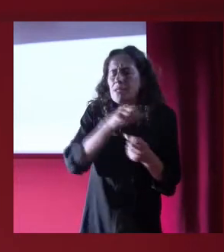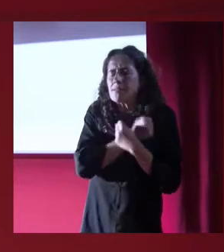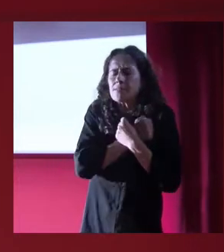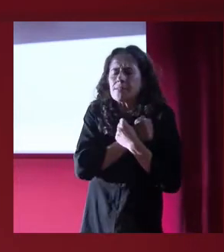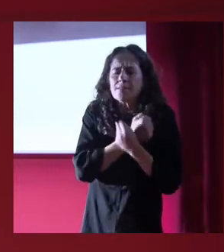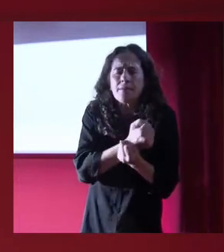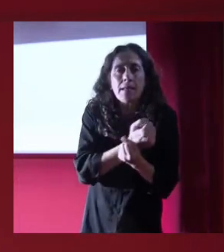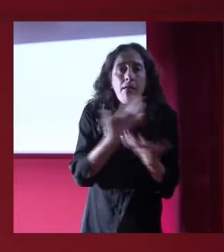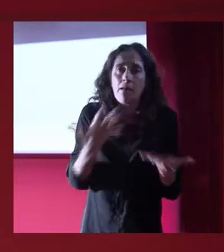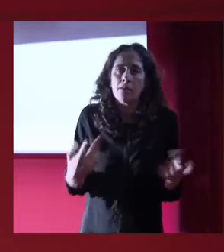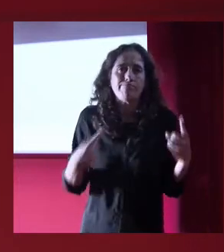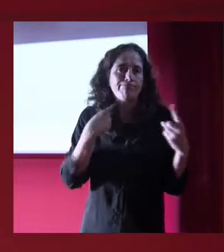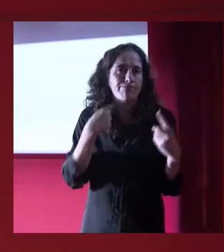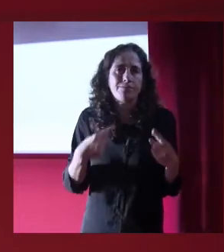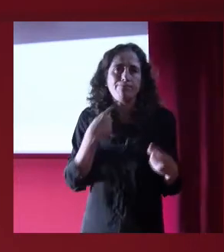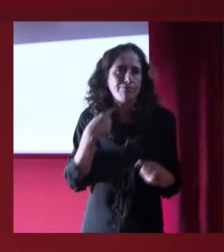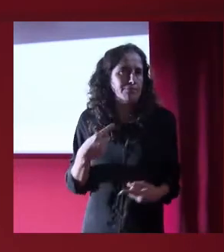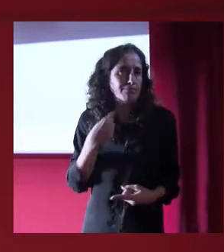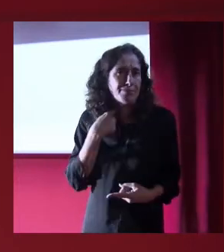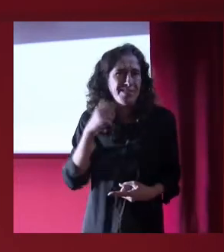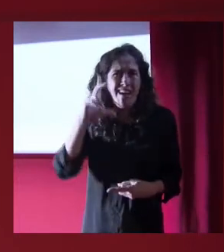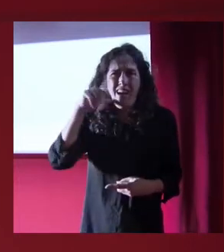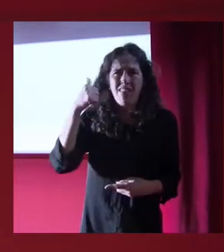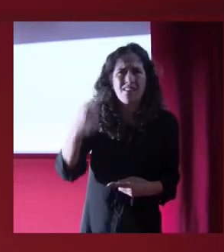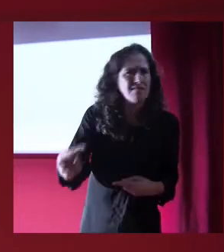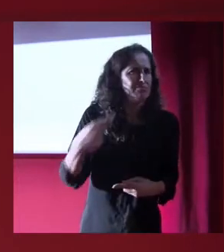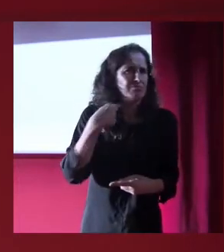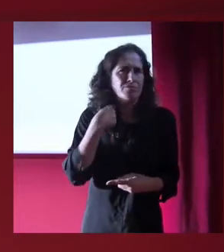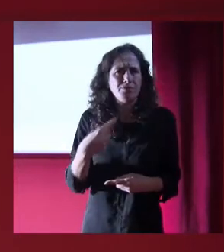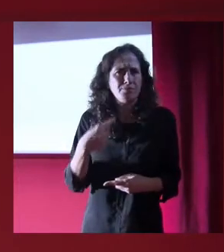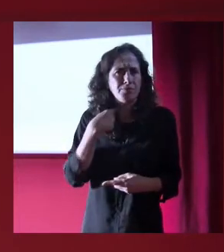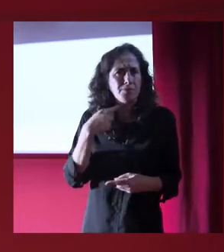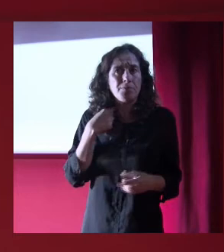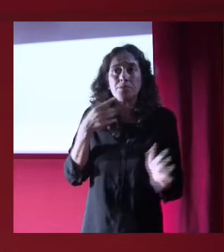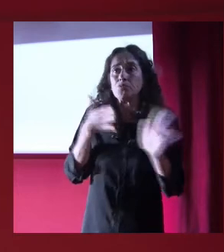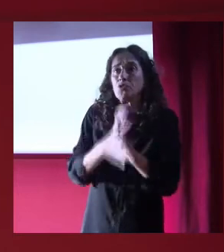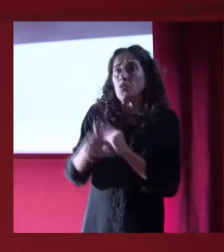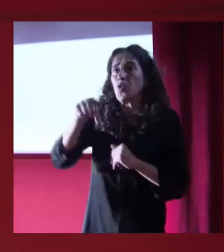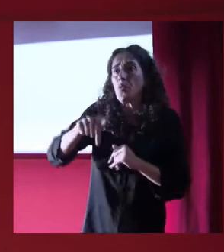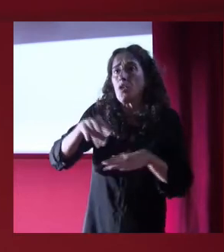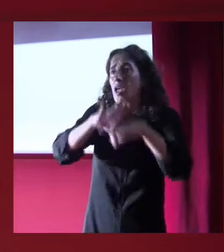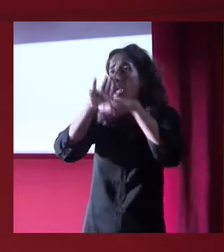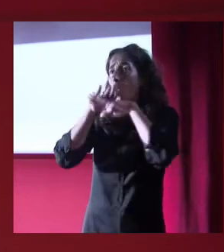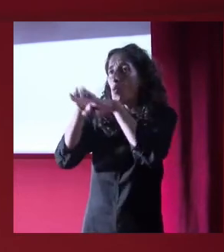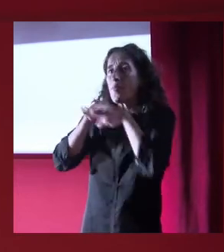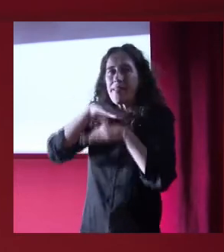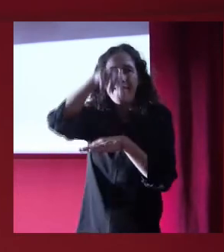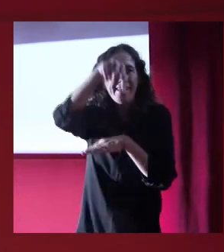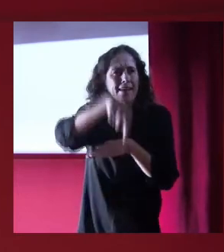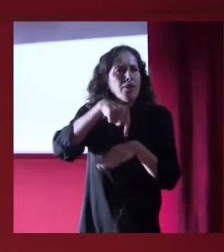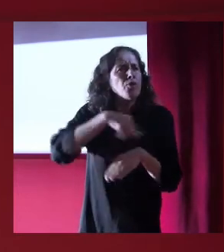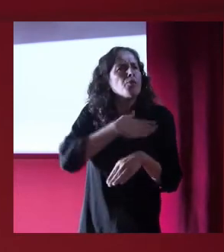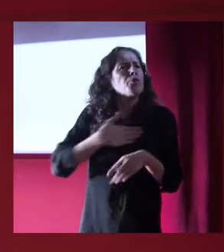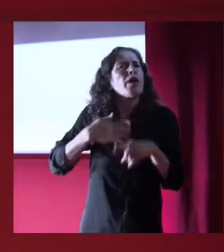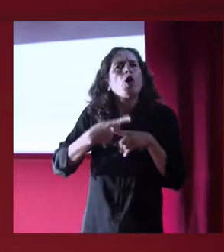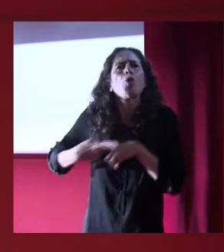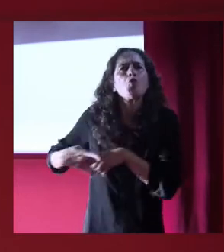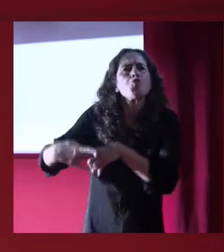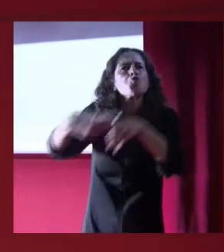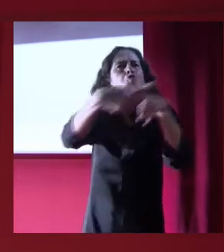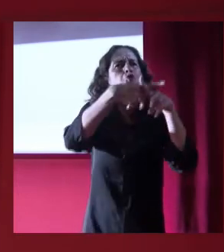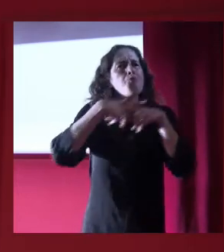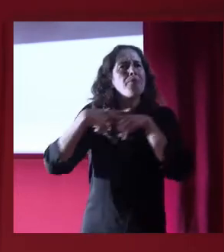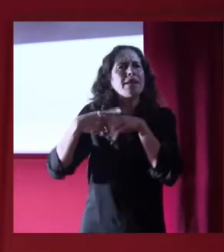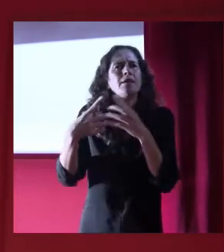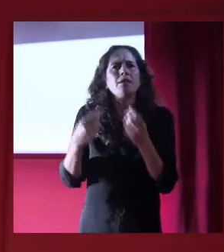l'estem perdent. L'estem perdent dia a dia. I per això us he convidat avui aquí. Perquè vull compartir amb vosaltres que jo